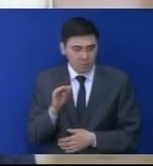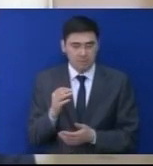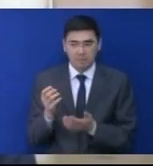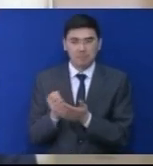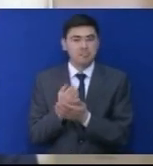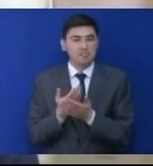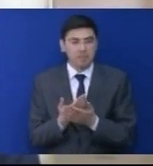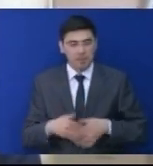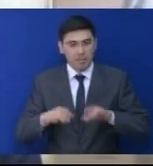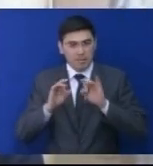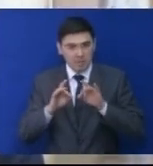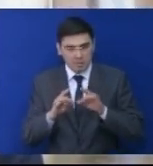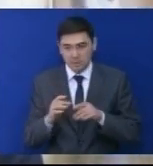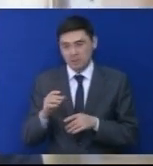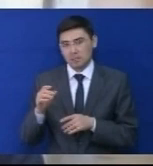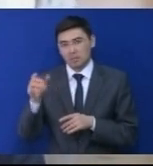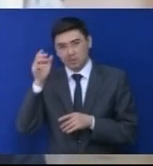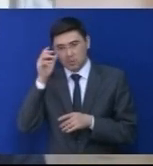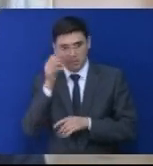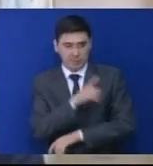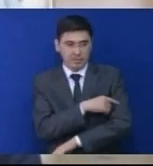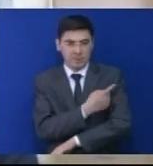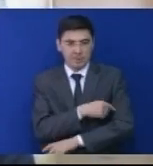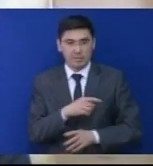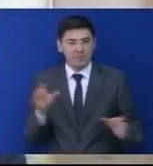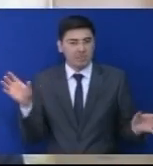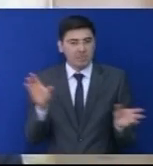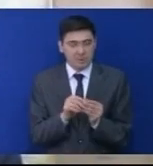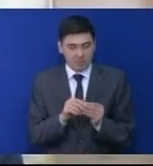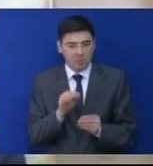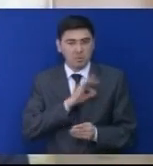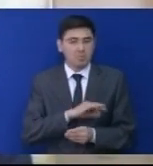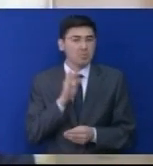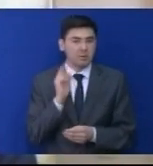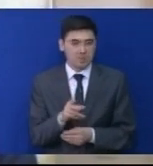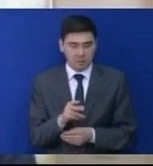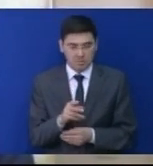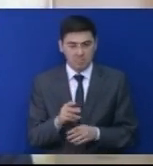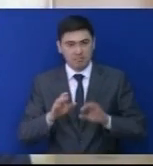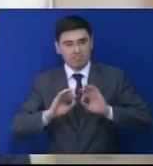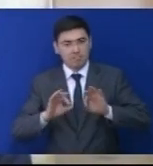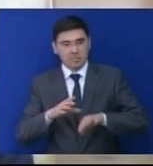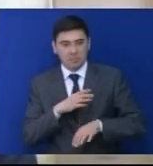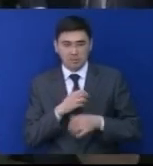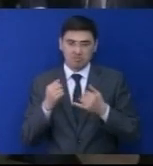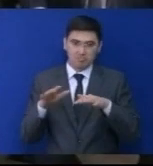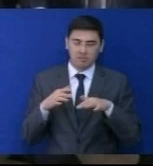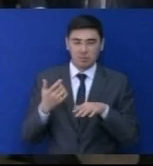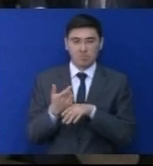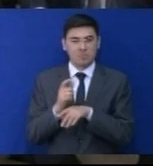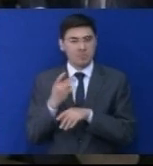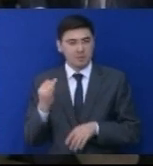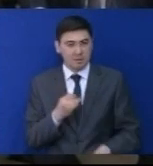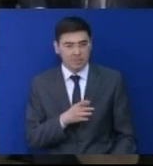ғылымды қалай медицинада пайдалануды барлығын жастарға айтып түсіндіретін болады. Кездесу өте қызықты болады деп есептейміз.